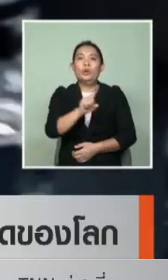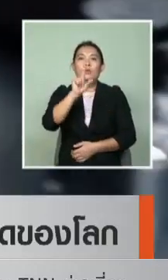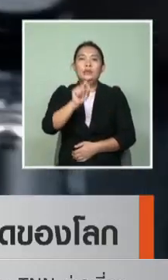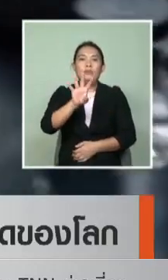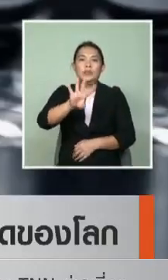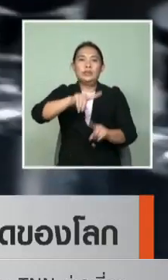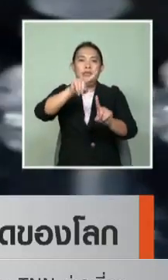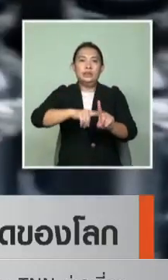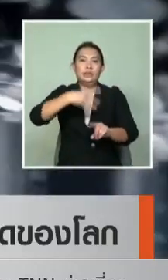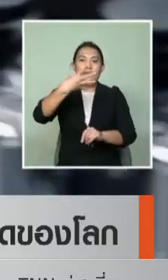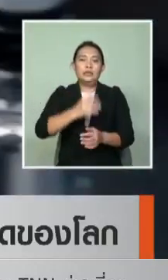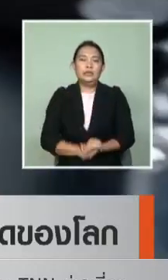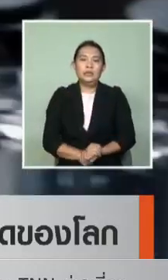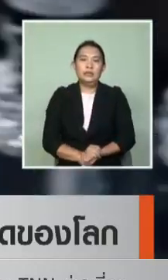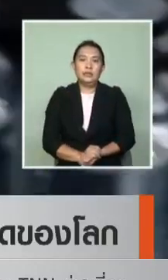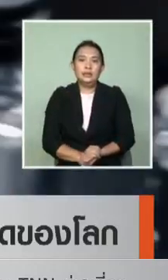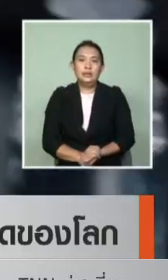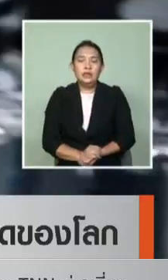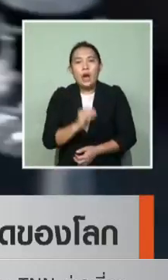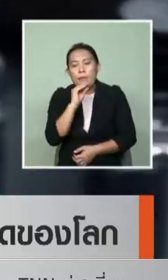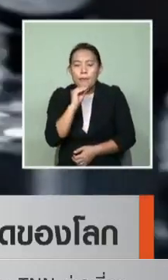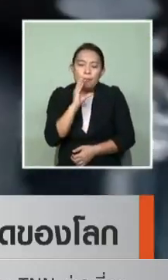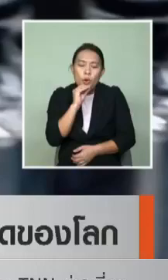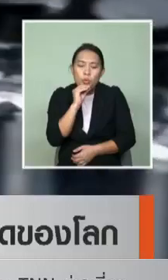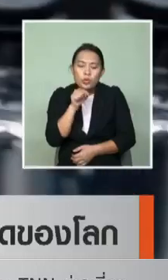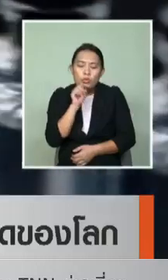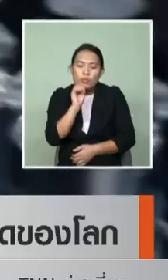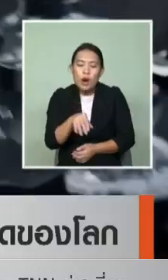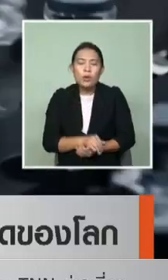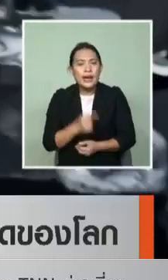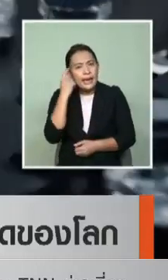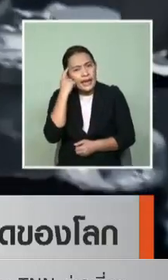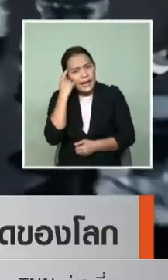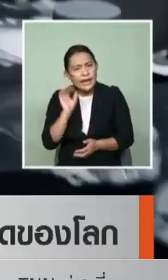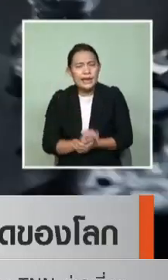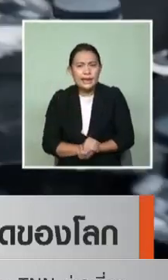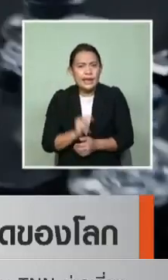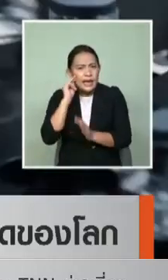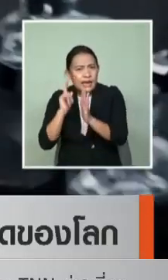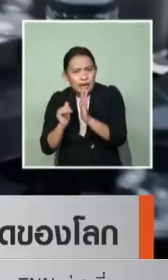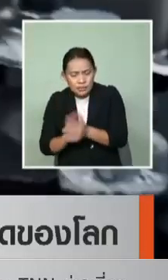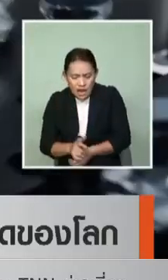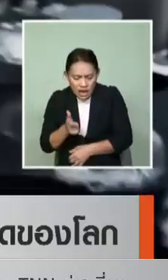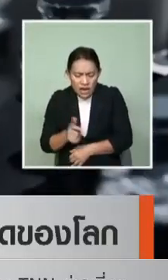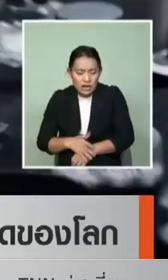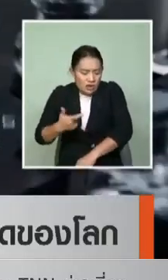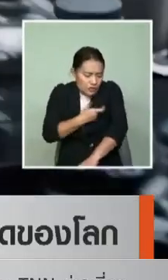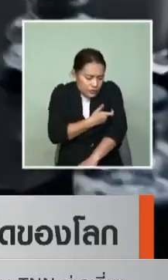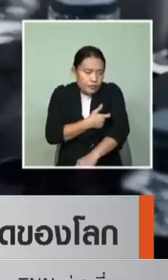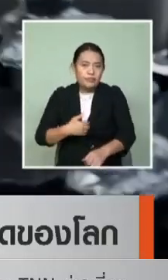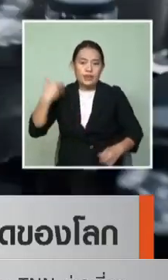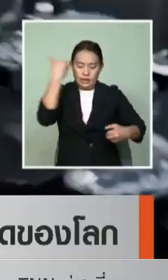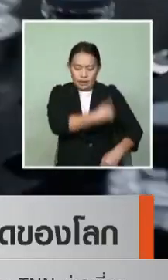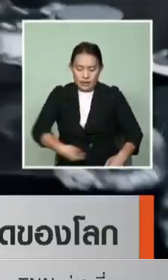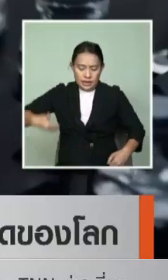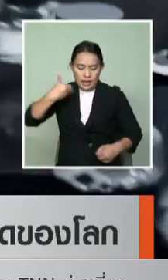ษายนค่ะทรัมป์เนี่ยมีการเปรยนะคะว่าเอ๊ะเราน่าจะเอาพวกน้ำยาฆ่าเชื้อเนี่ยฉีดเข้าไปในร่างกายซึ่งถ้